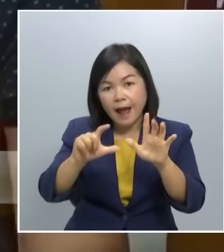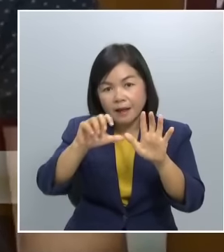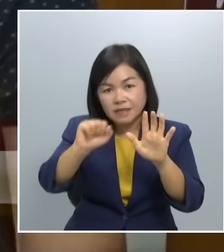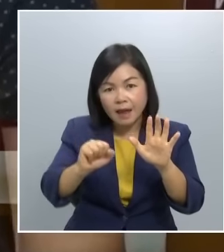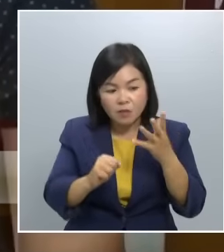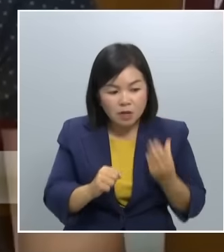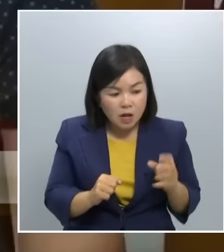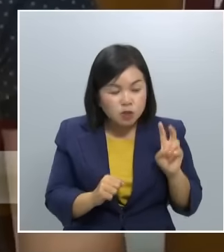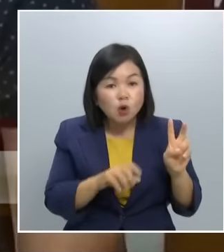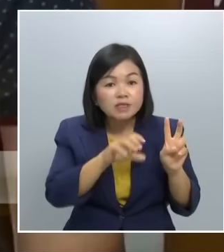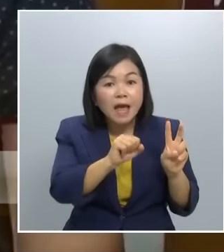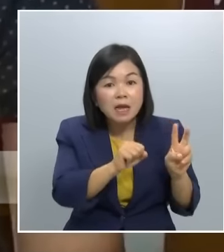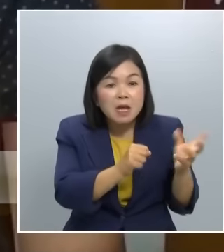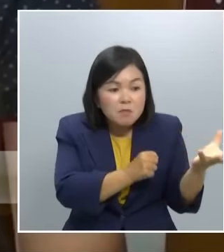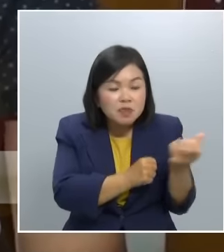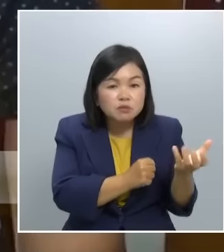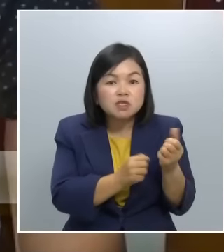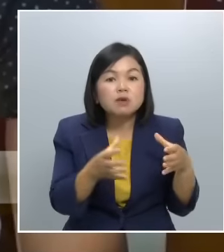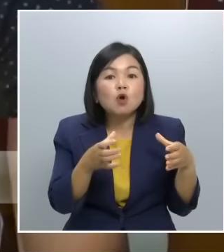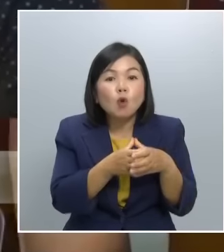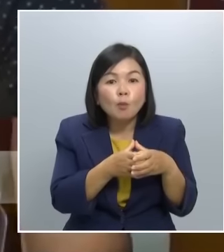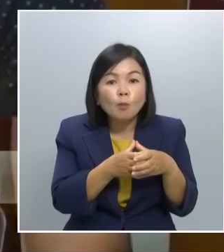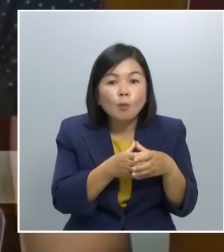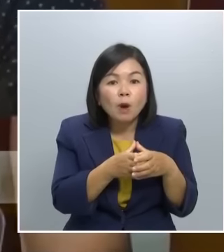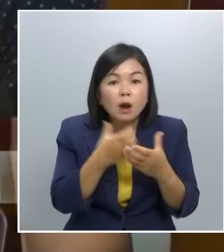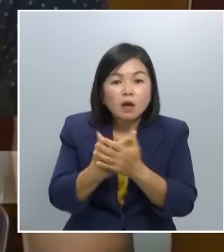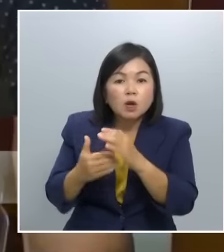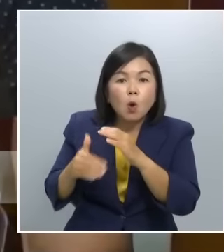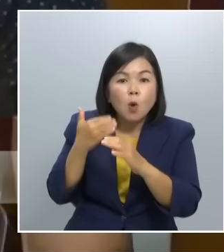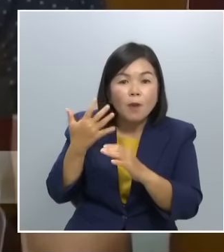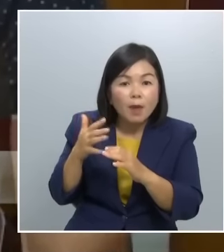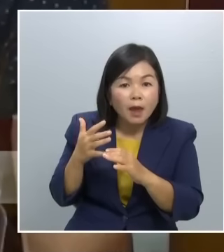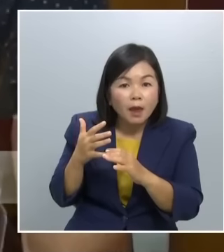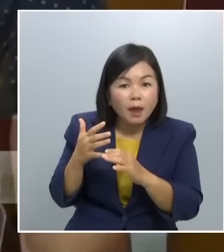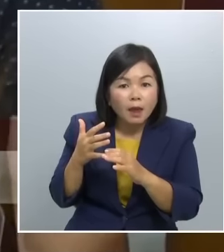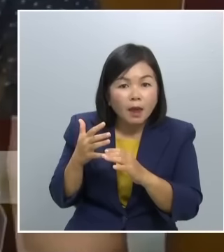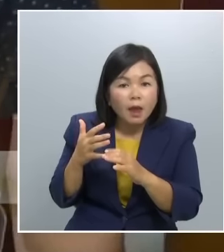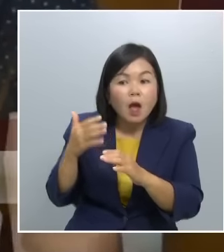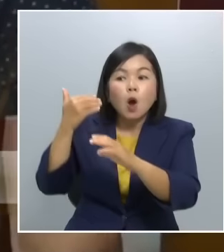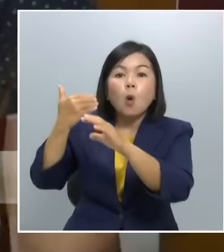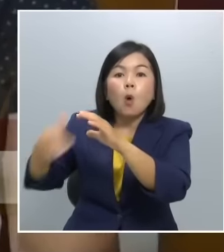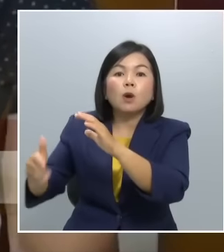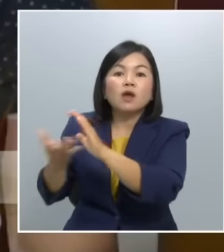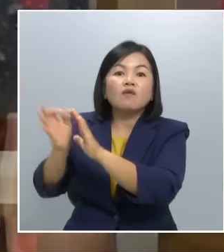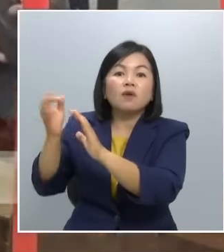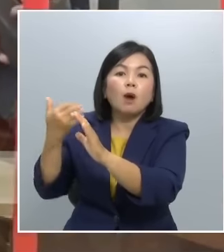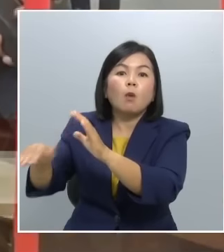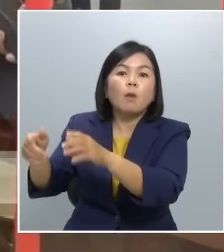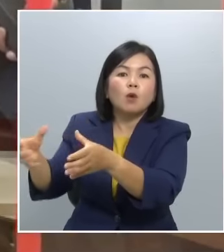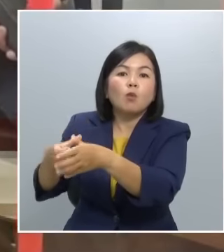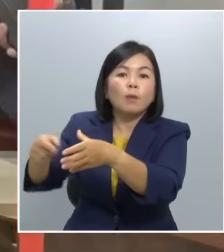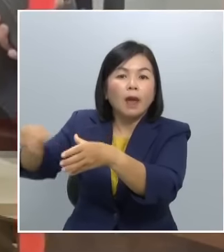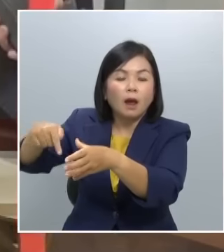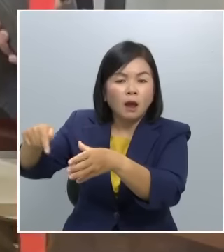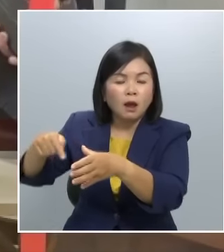ในที่อยู่ในกรุ๊ปด้วยกันแต่ว่าเขาไม่ได้โอนเงินให้เราเขาโอนเงินให้กับเพจโดยตรงค่ะ